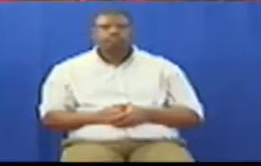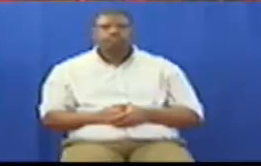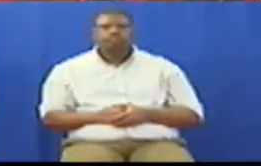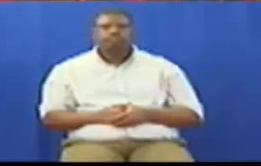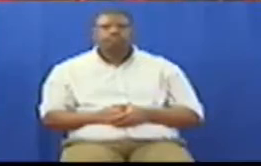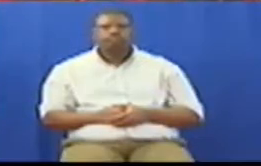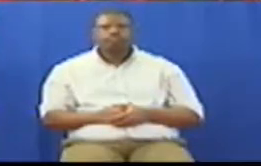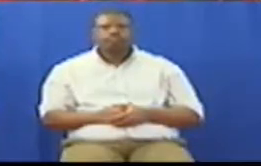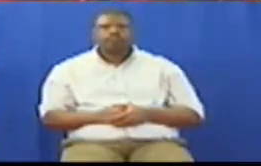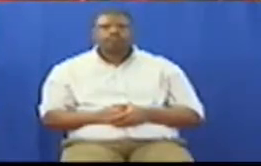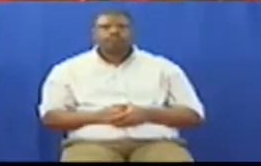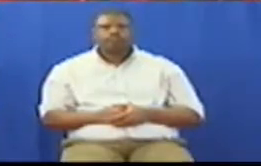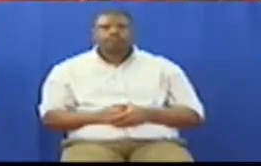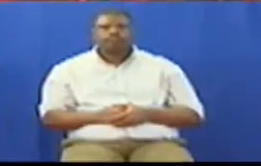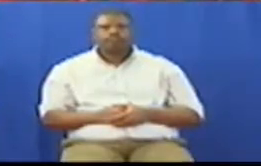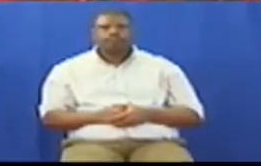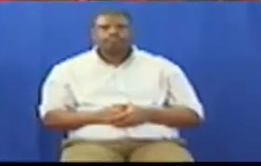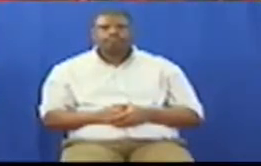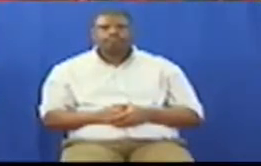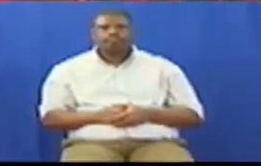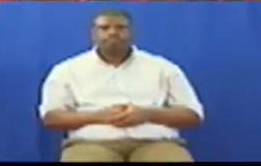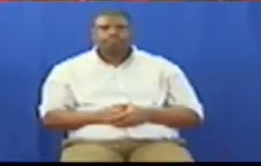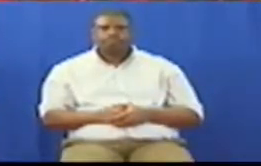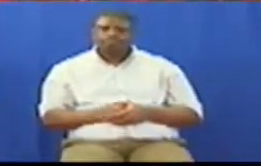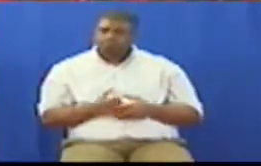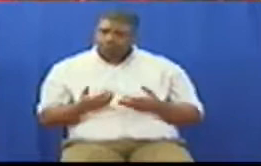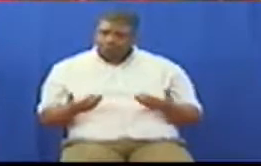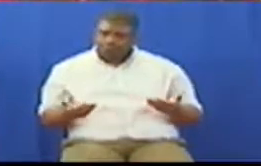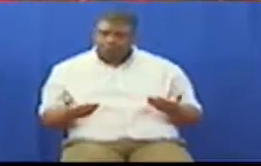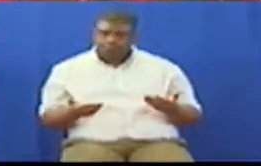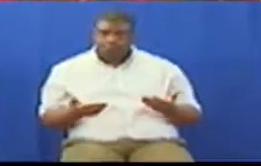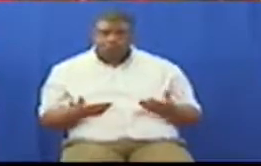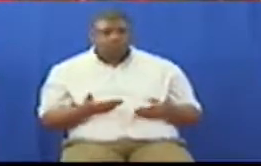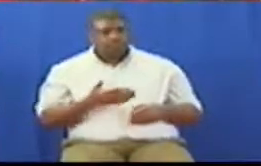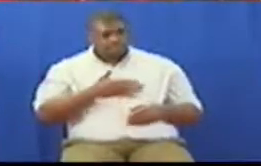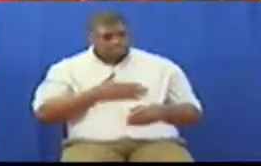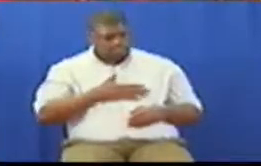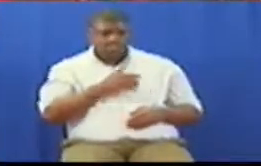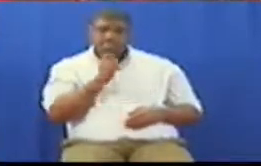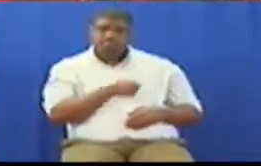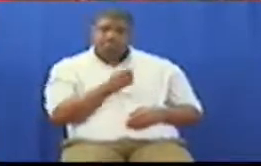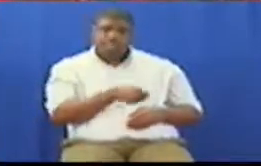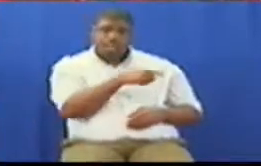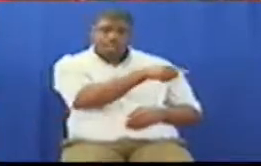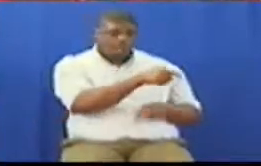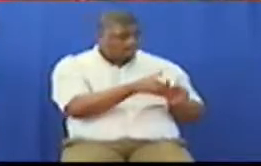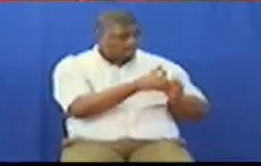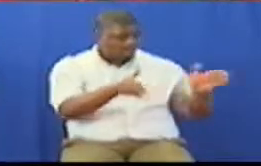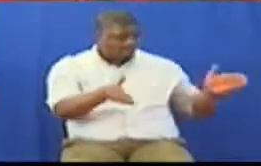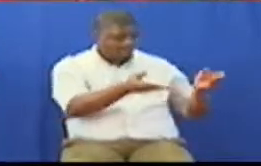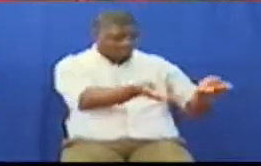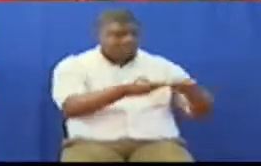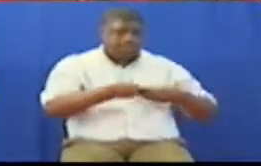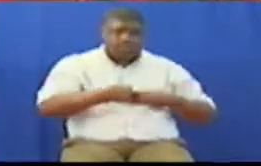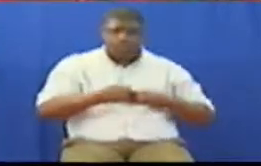Asante sana Mheshimiwa Speaker kwa kunipa nafasi. Mheshimiwa Speaker, naomba na roho ya ndani na roho tangulia